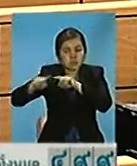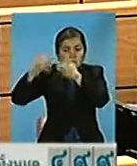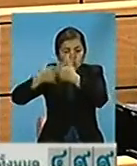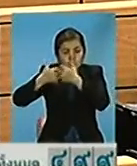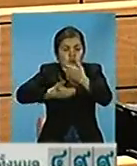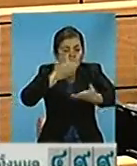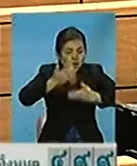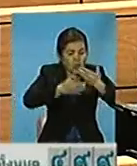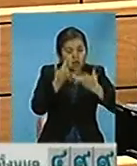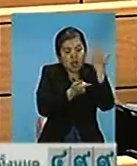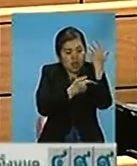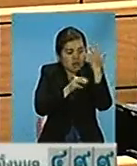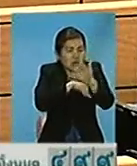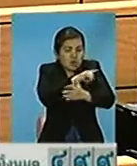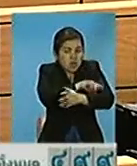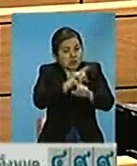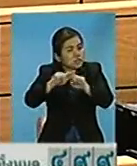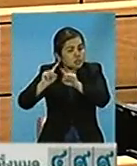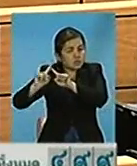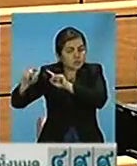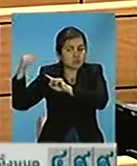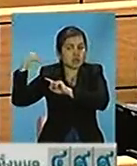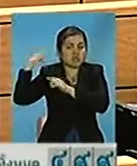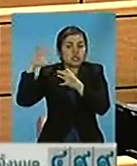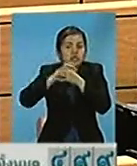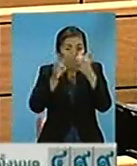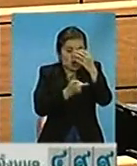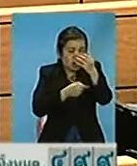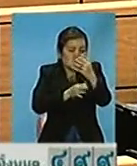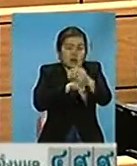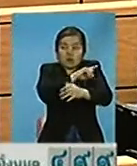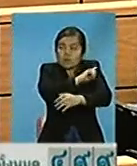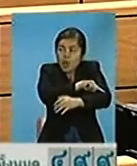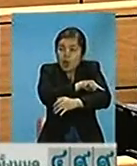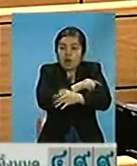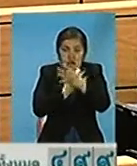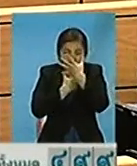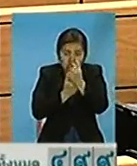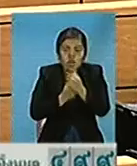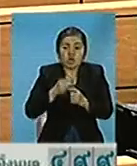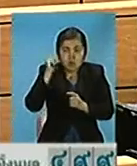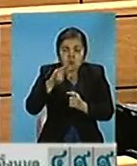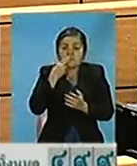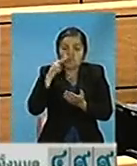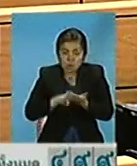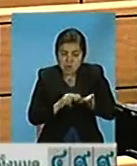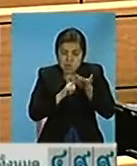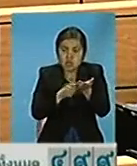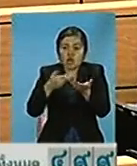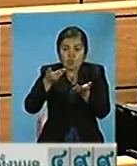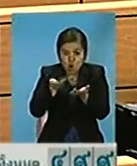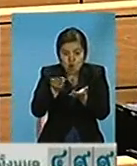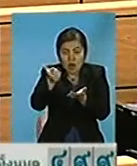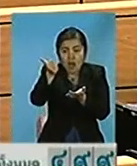ำเนินงานเกี่ยวกับการอื่นที่เกี่ยวข้องกับยางพาราตามพรบนี้ให้ยื่นคำขอต่อกยท.เห็นไหมครับมีแรงงาน